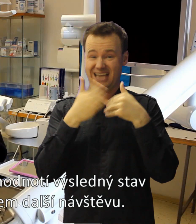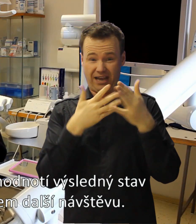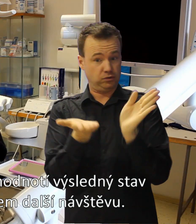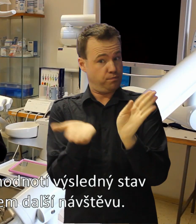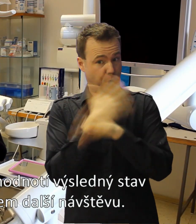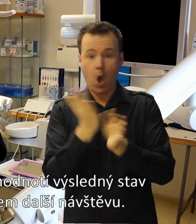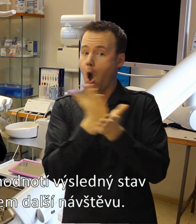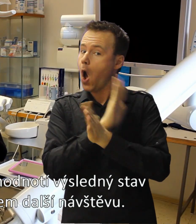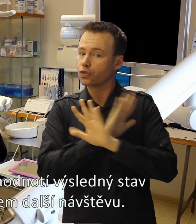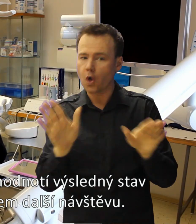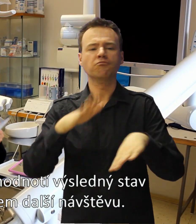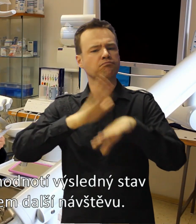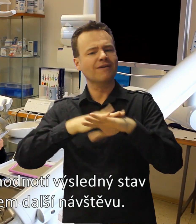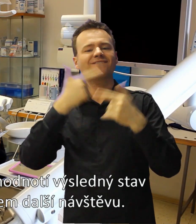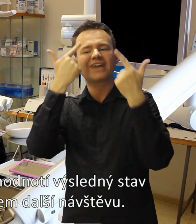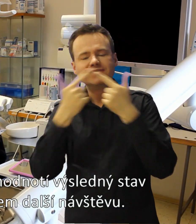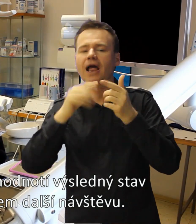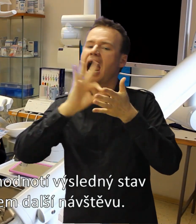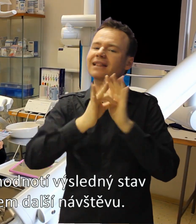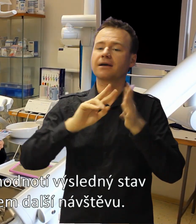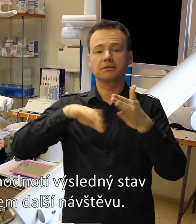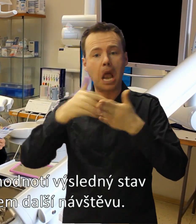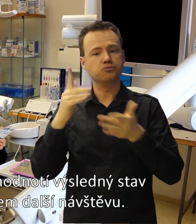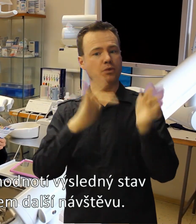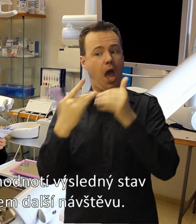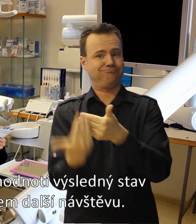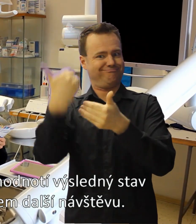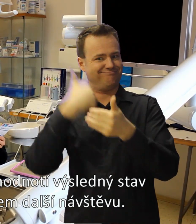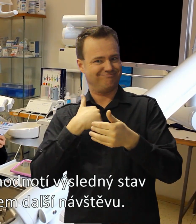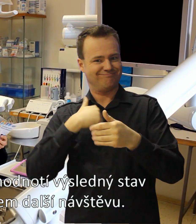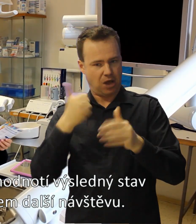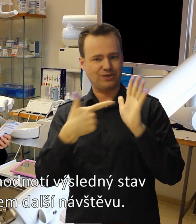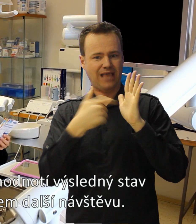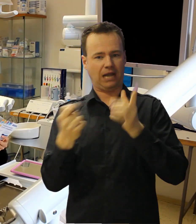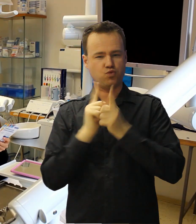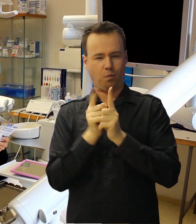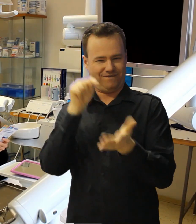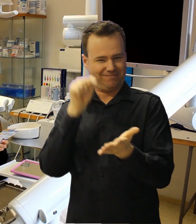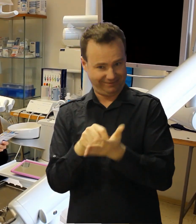Na konci hygienistka zhodnotí výsledný stav a domluví s pacientem další návštěvu.